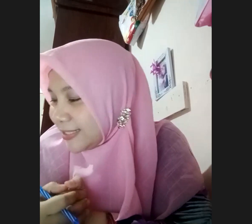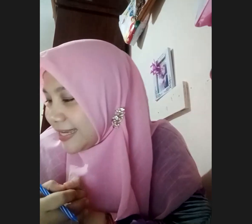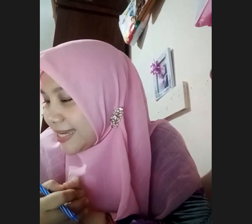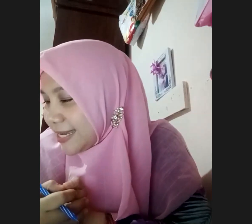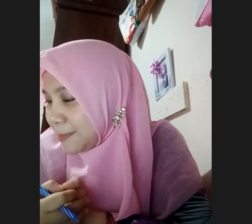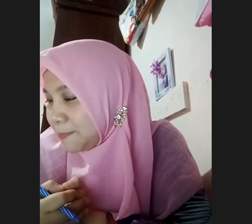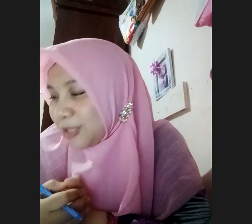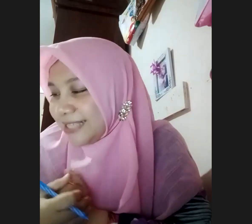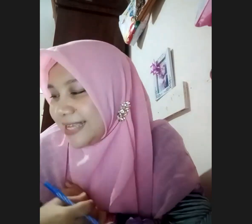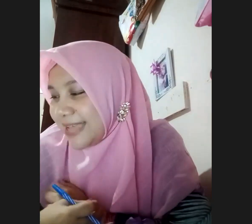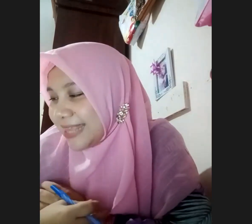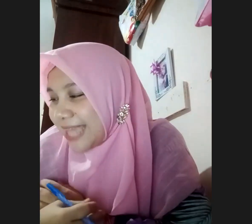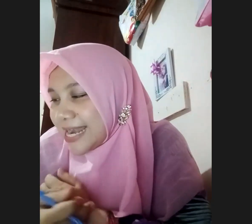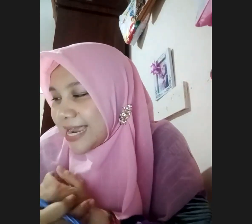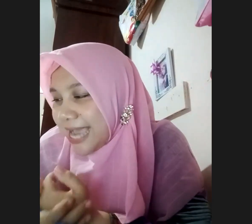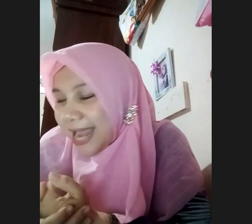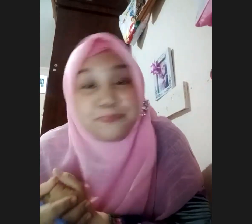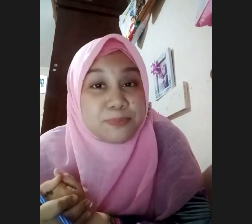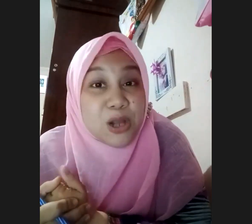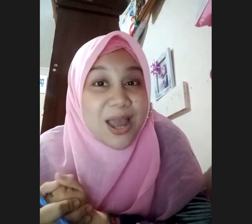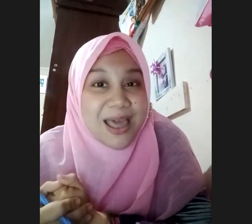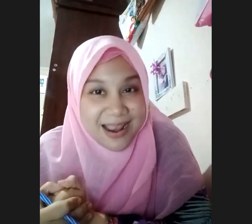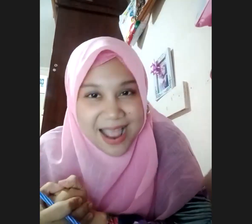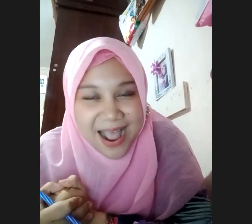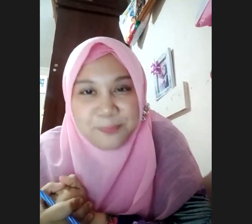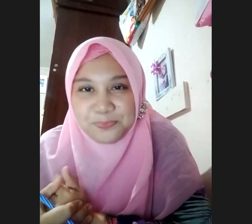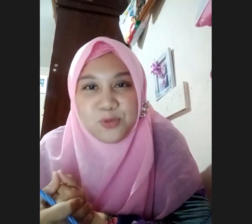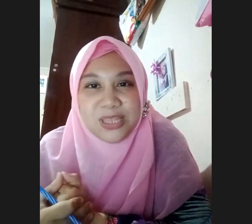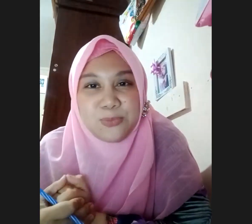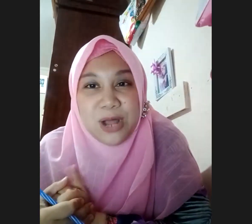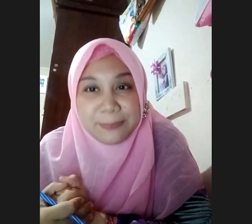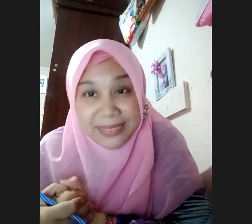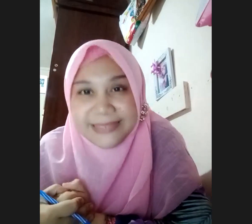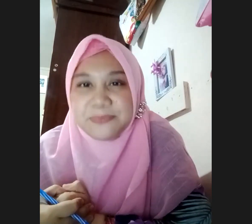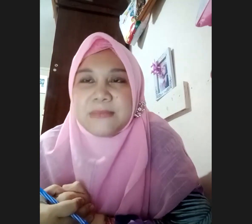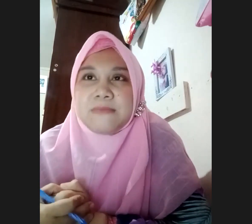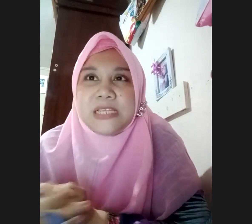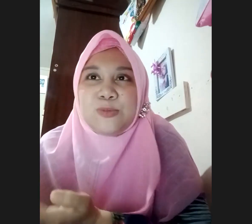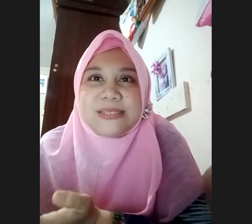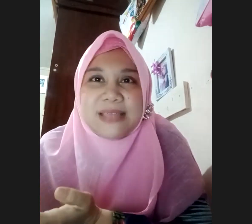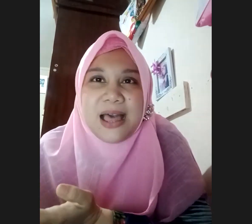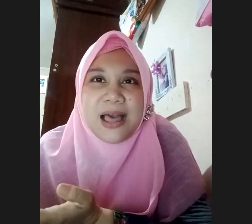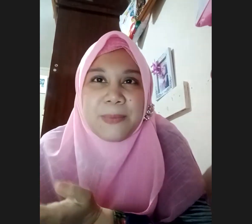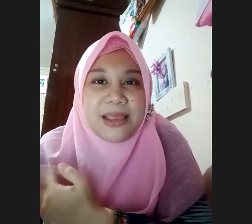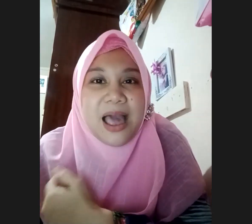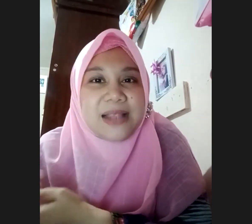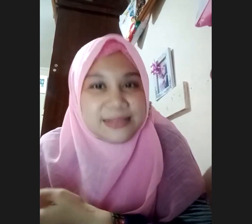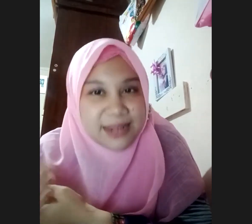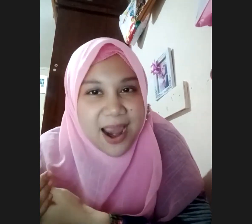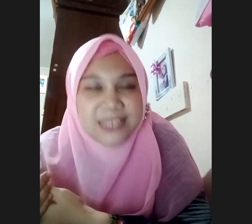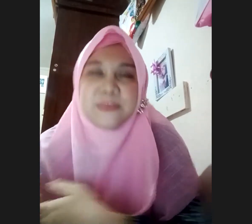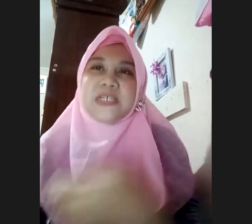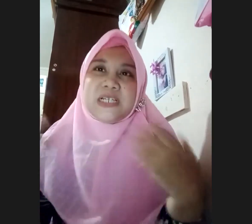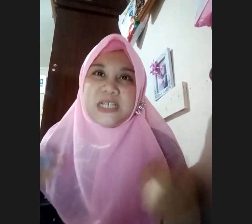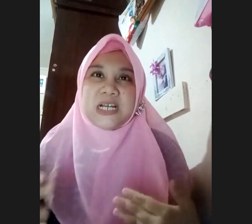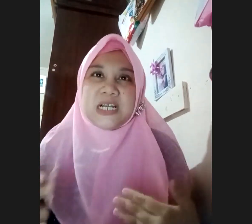terus proteksi kesehatan dengan berolahraga buat ibu hamil, itu bisa menghilangkan